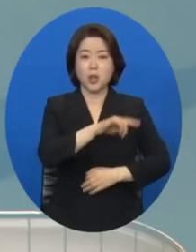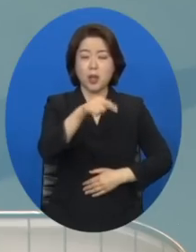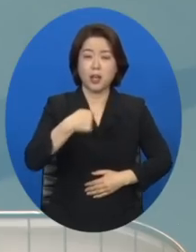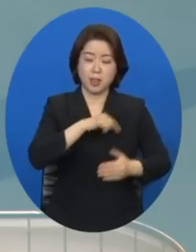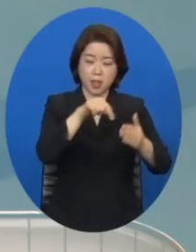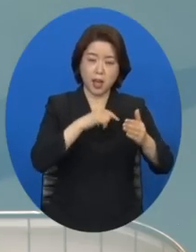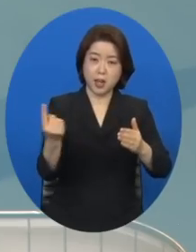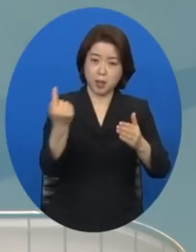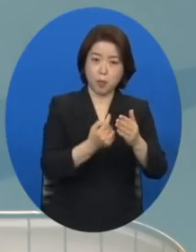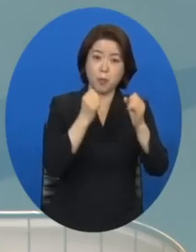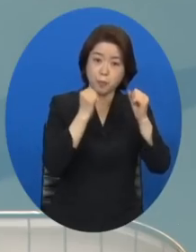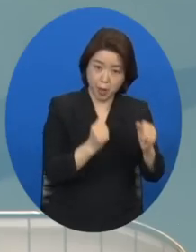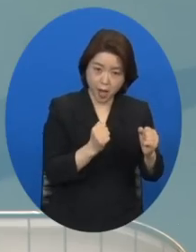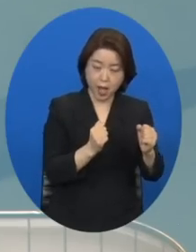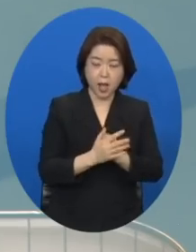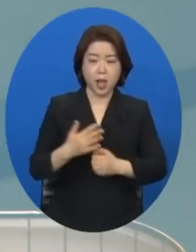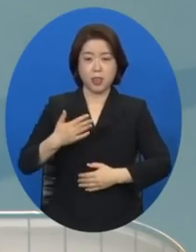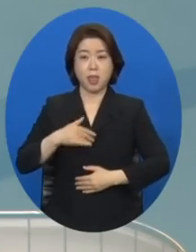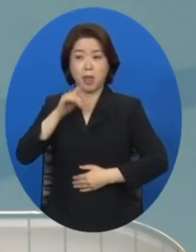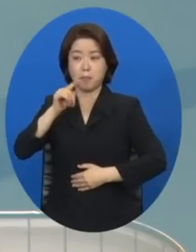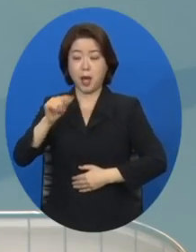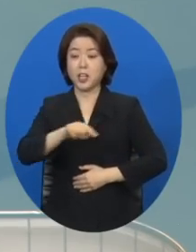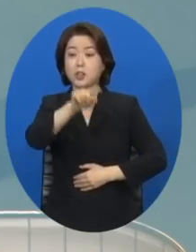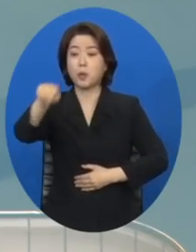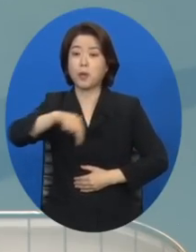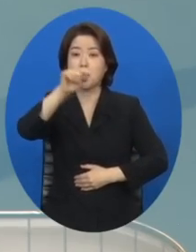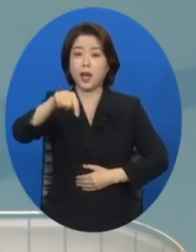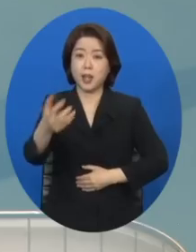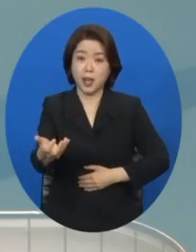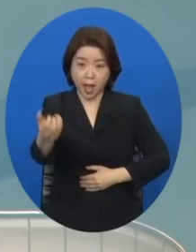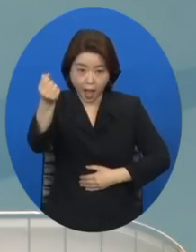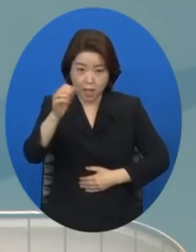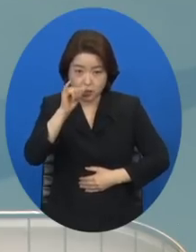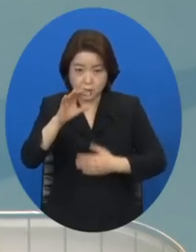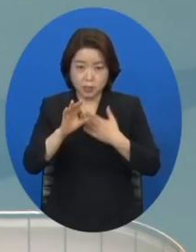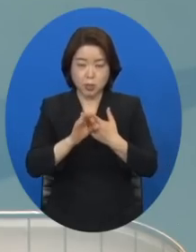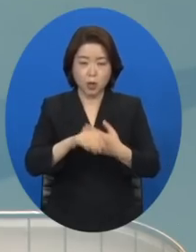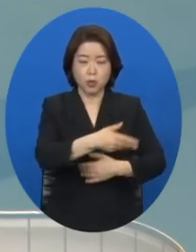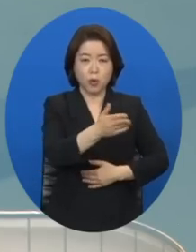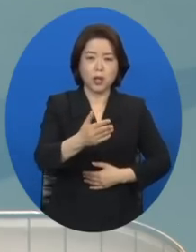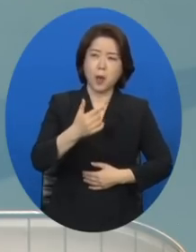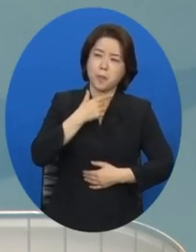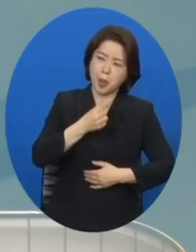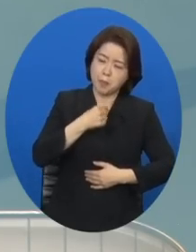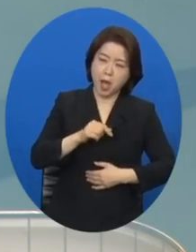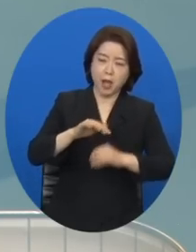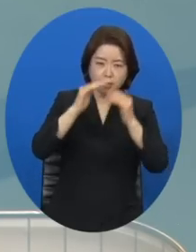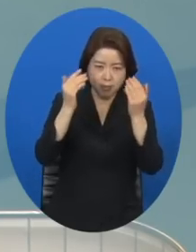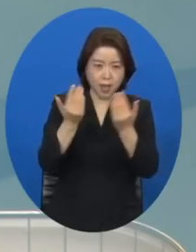머물러 있고 내 말이 너희 안에 머물러 있으면 너희가 무엇을 구하든지 다 그대로 이루어질 것이다